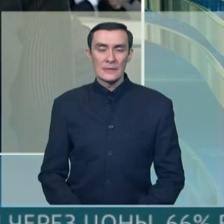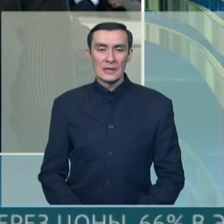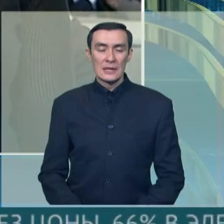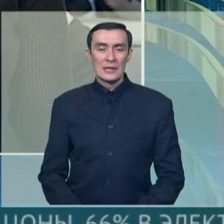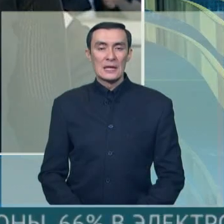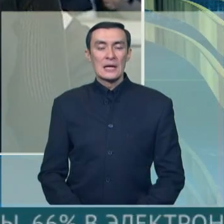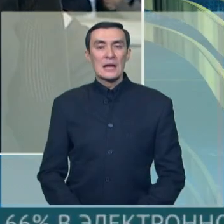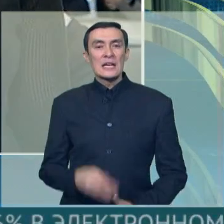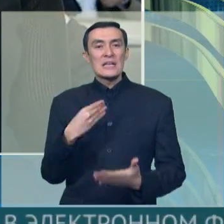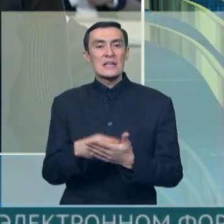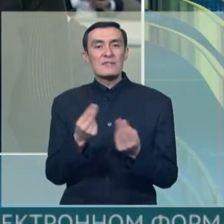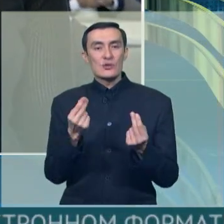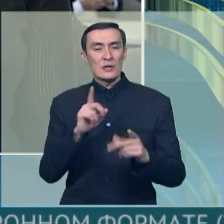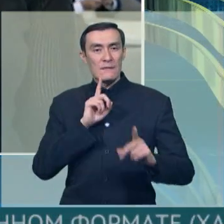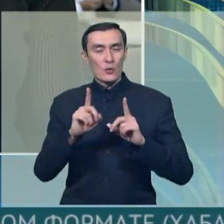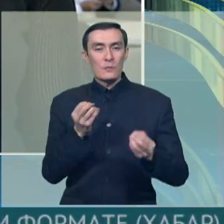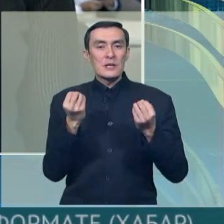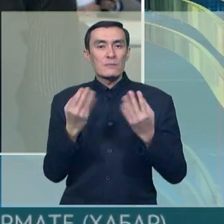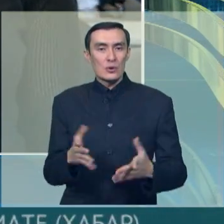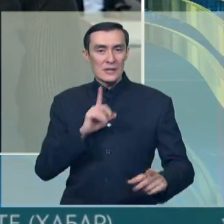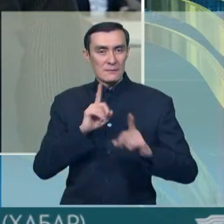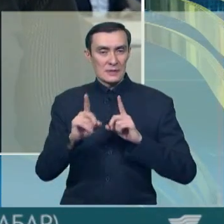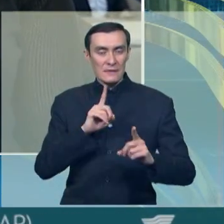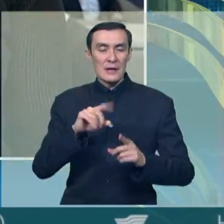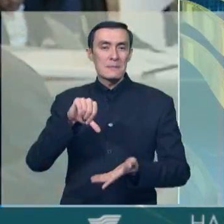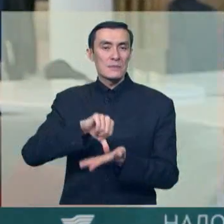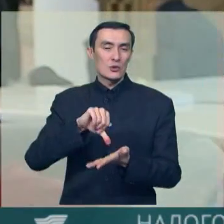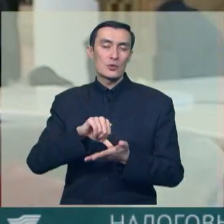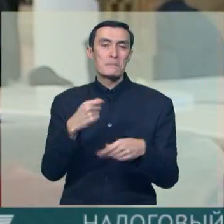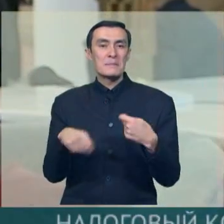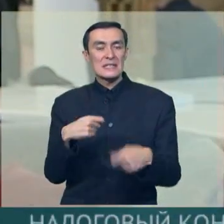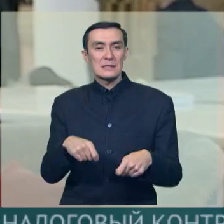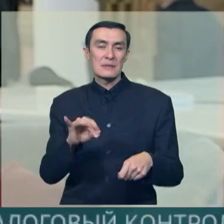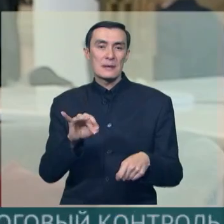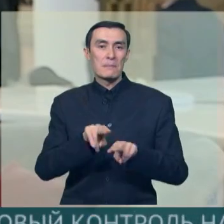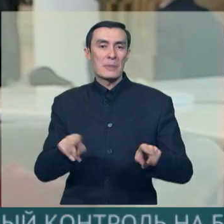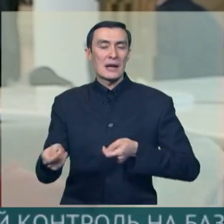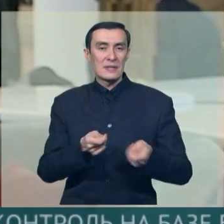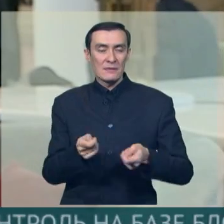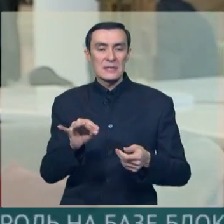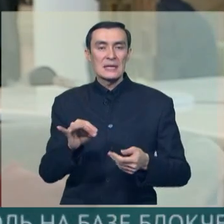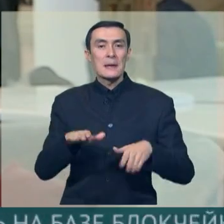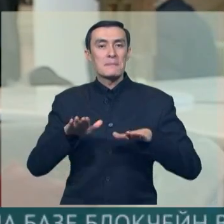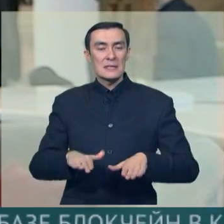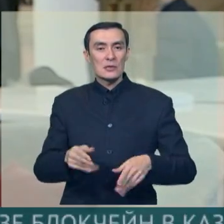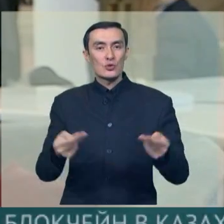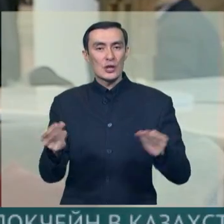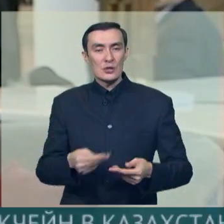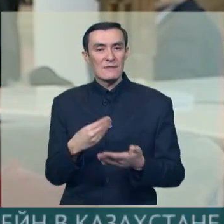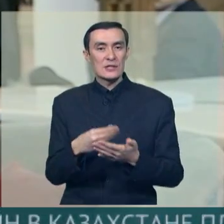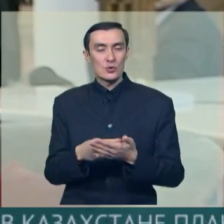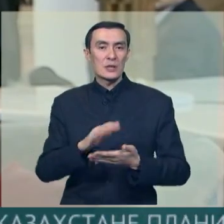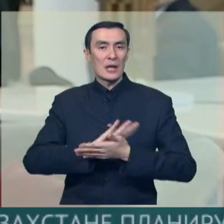Ботагоз Инвестфорум сегодня это не просто диалоговая площадка между правительством и бизнесменами, но и место, где заключаются конкретные